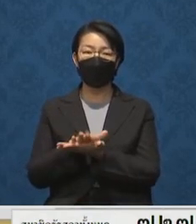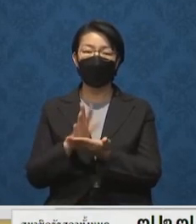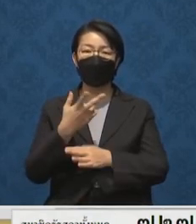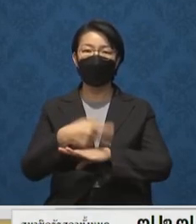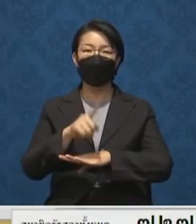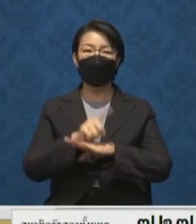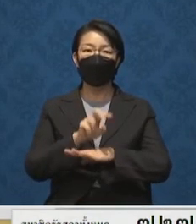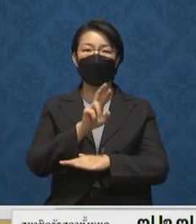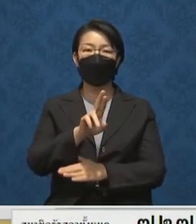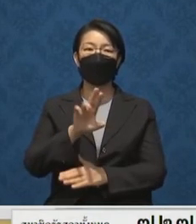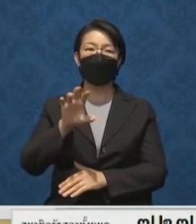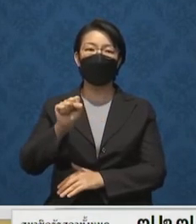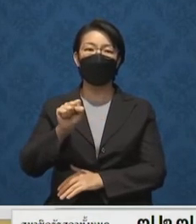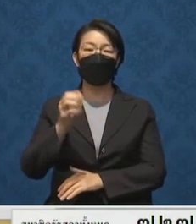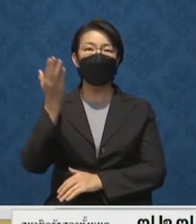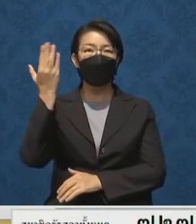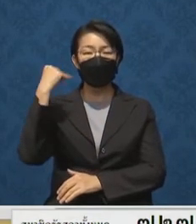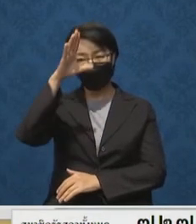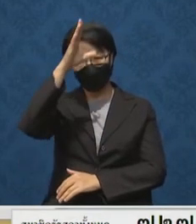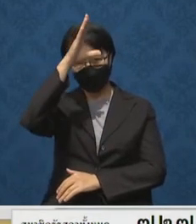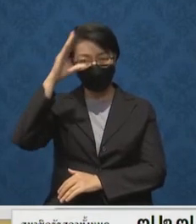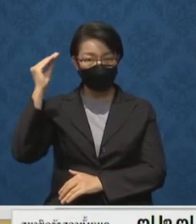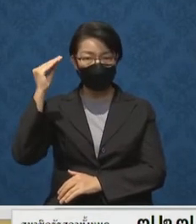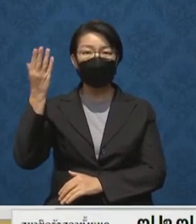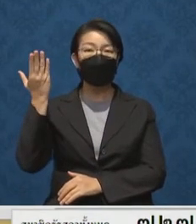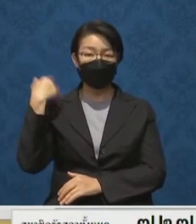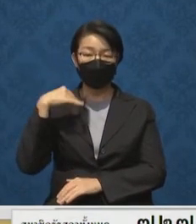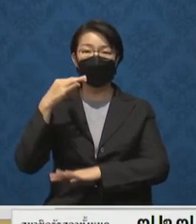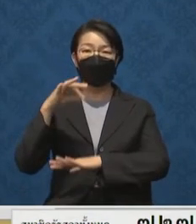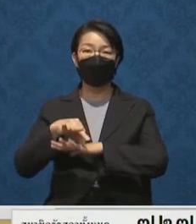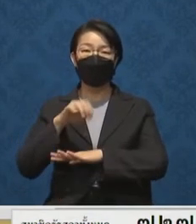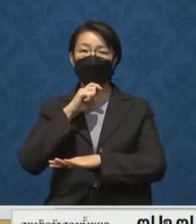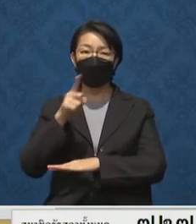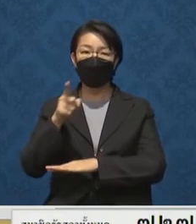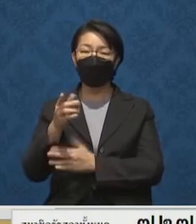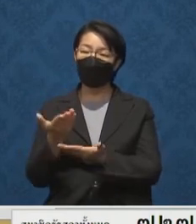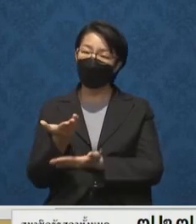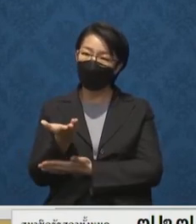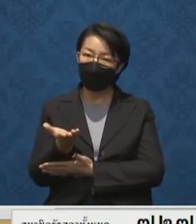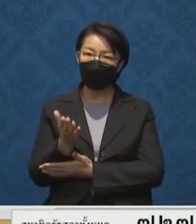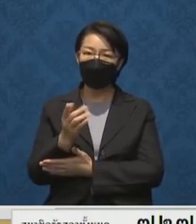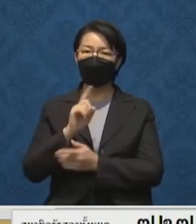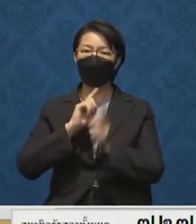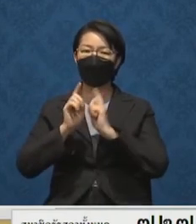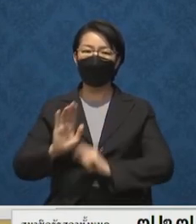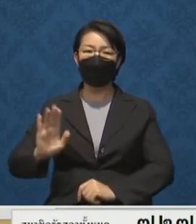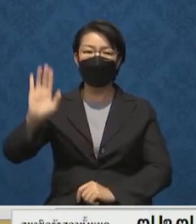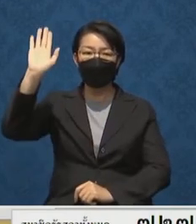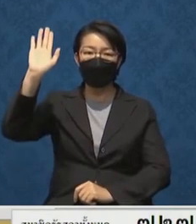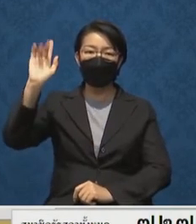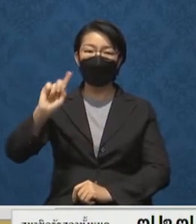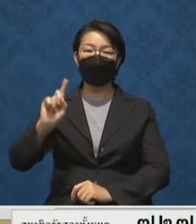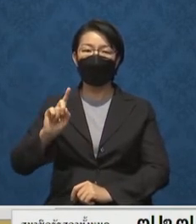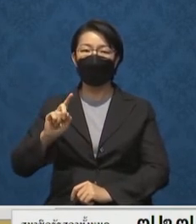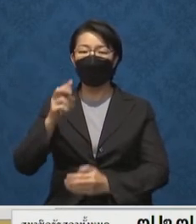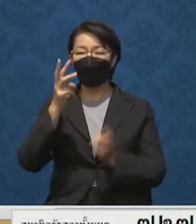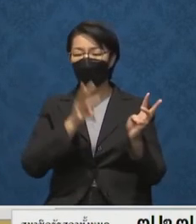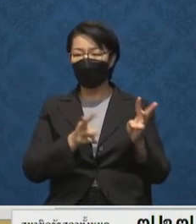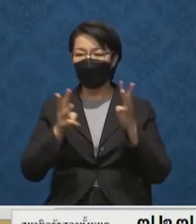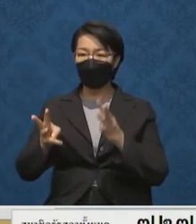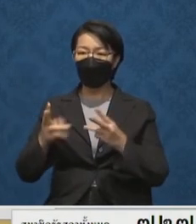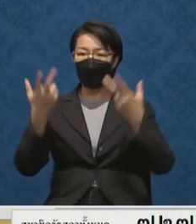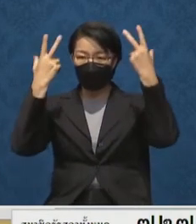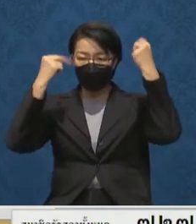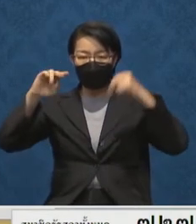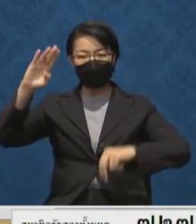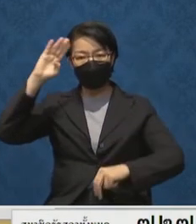สภาในขณะนั้คือท่านช่วนในีกภัครับเพื่อทักทวงว่าขั้นตอนการเลือกหนัมนตีนั้นไม่